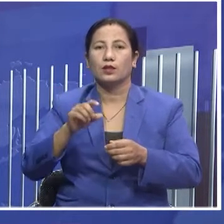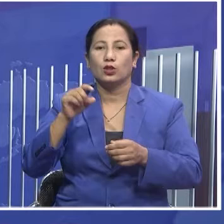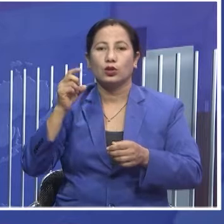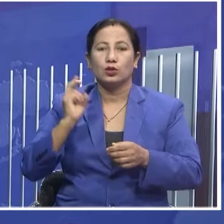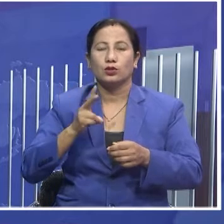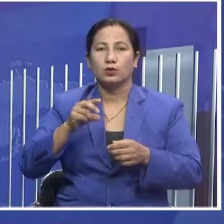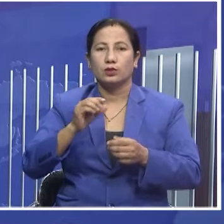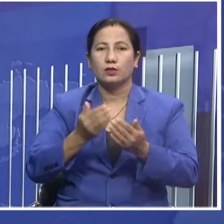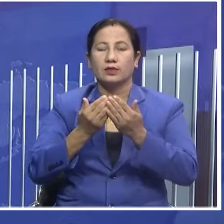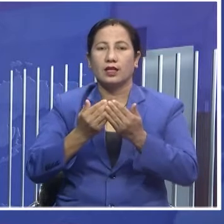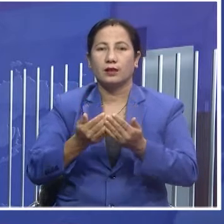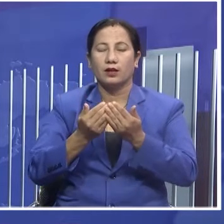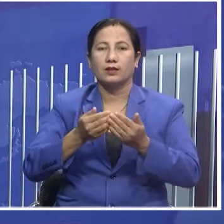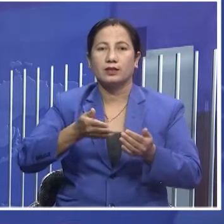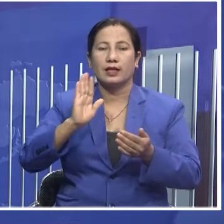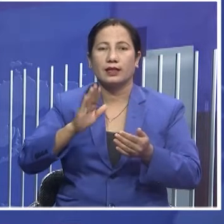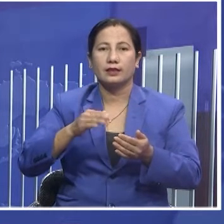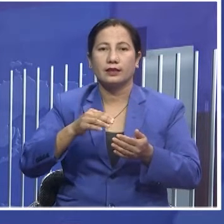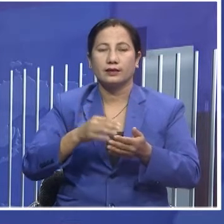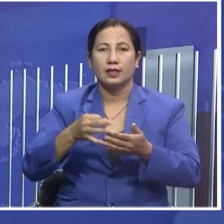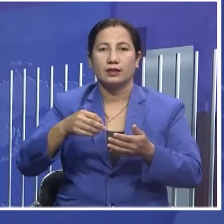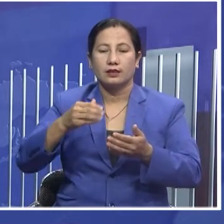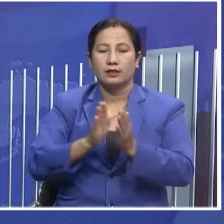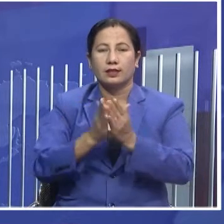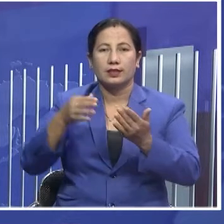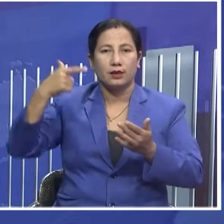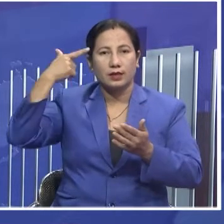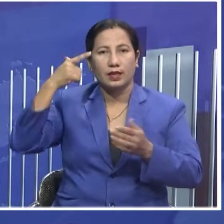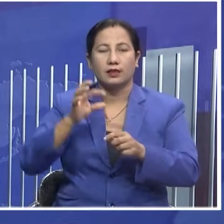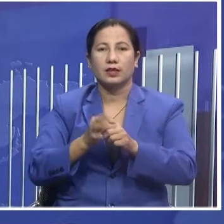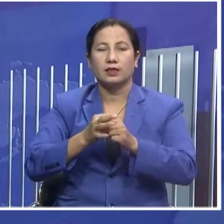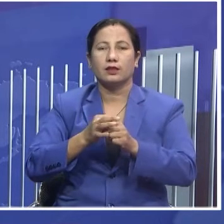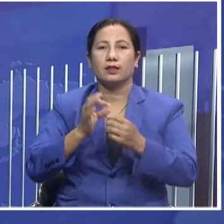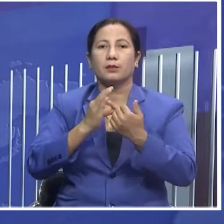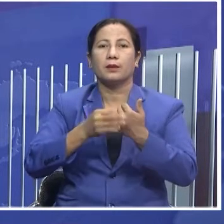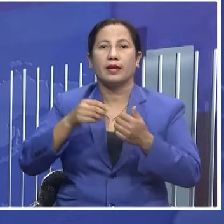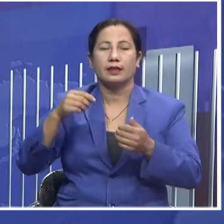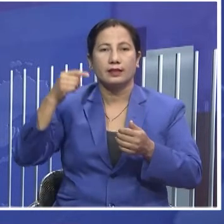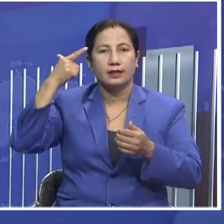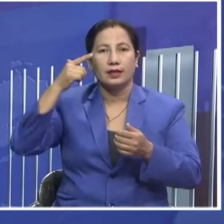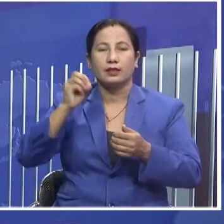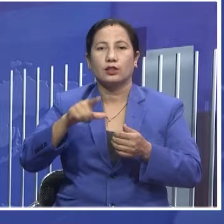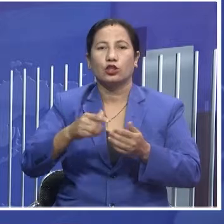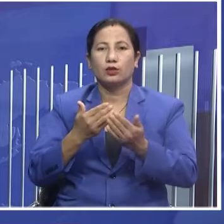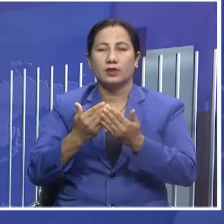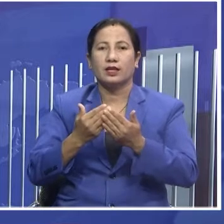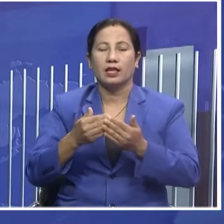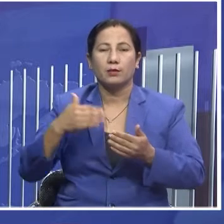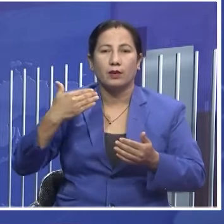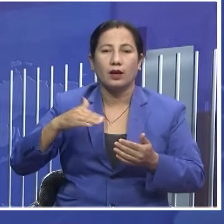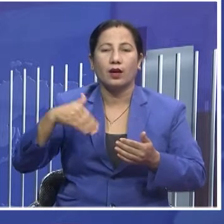विद्यालयमा पढ्न जाने विद्यार्थीहरूलाई किताबी ज्ञान मात्रै होइन व्यावहारिक ज्ञान पनि दिइन्छ। त्यो विद्यालयमा हरेक